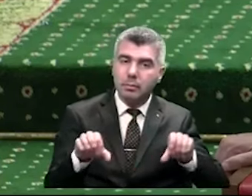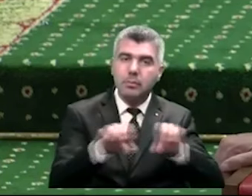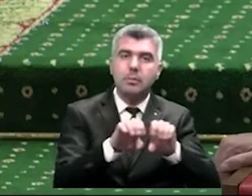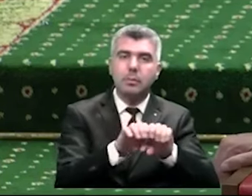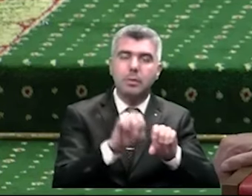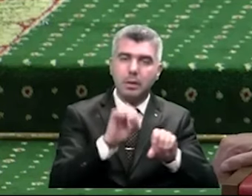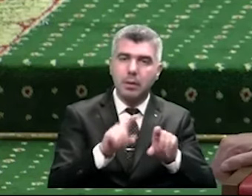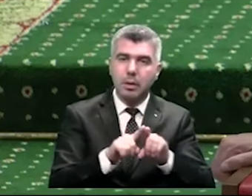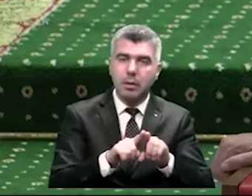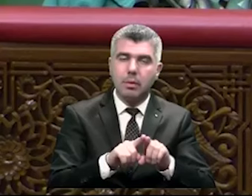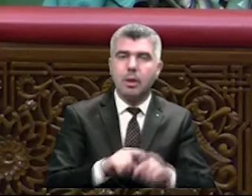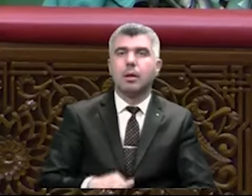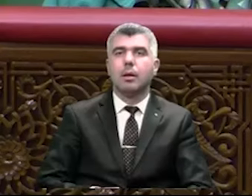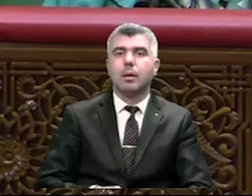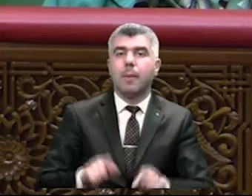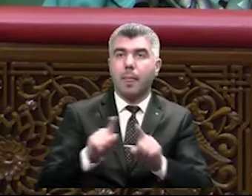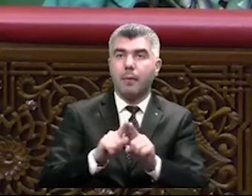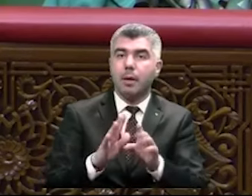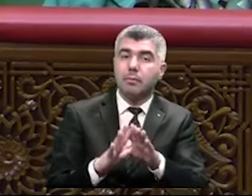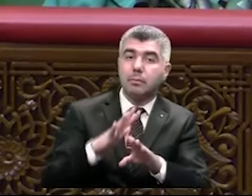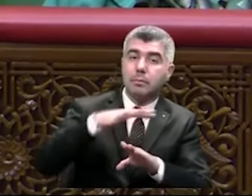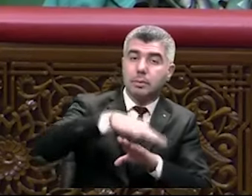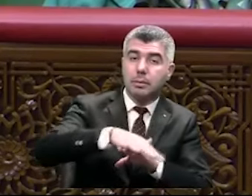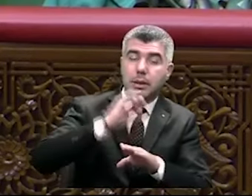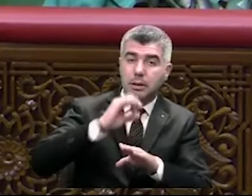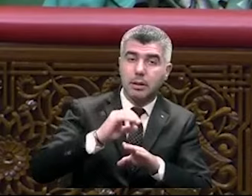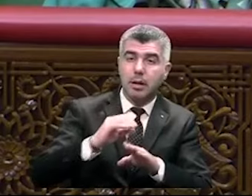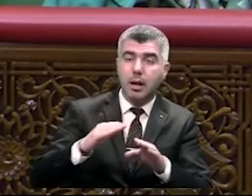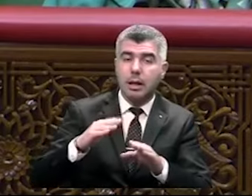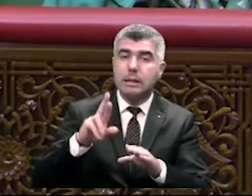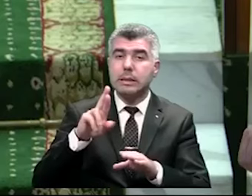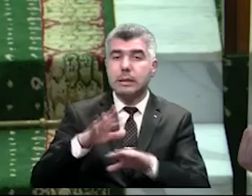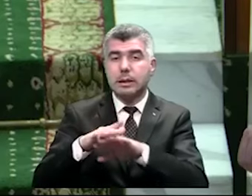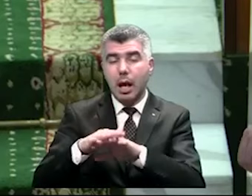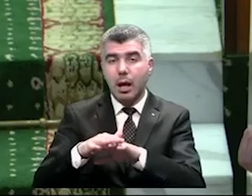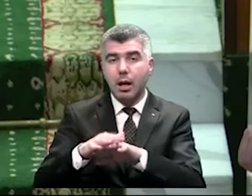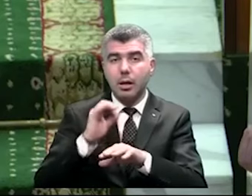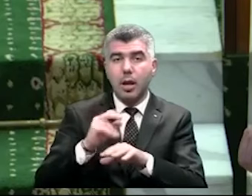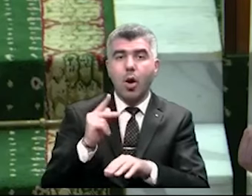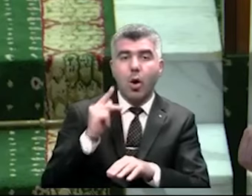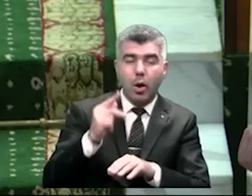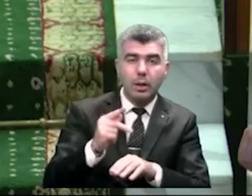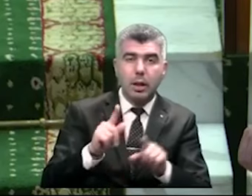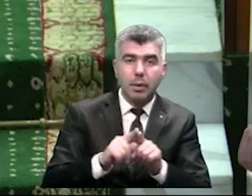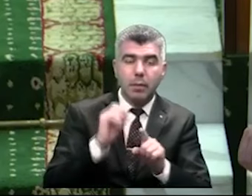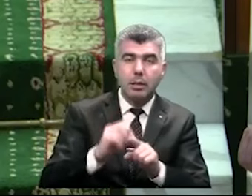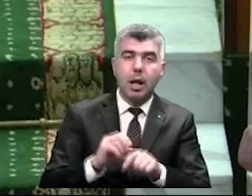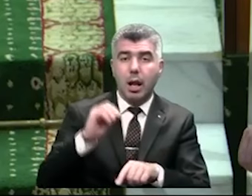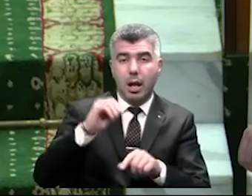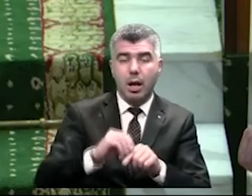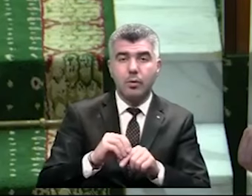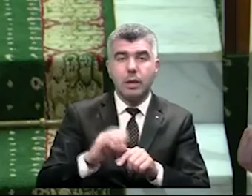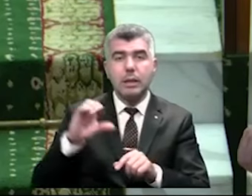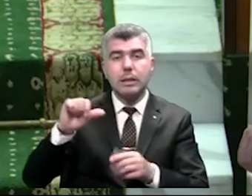المائيه ربطنا ما بين الحوض ديال السبو الى حوض ابراق بغينا نوصل ان شاء الله احى حوض الام ربيع الى سد المسيره